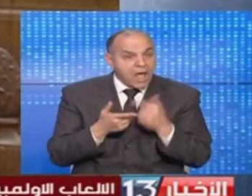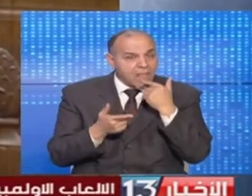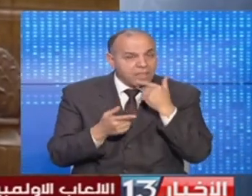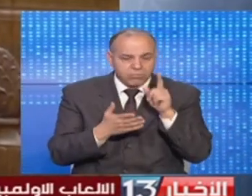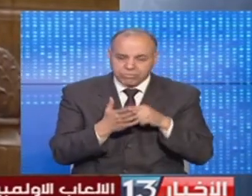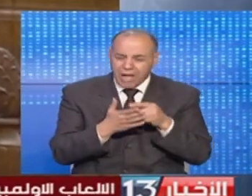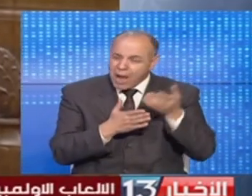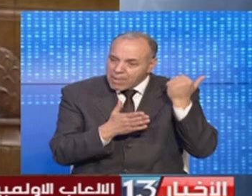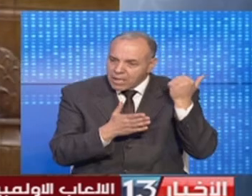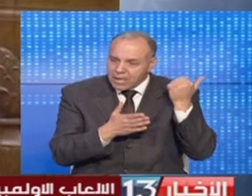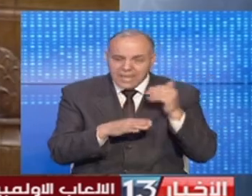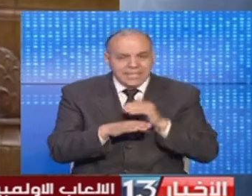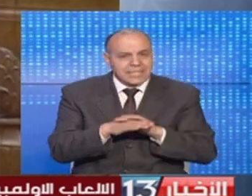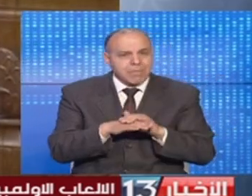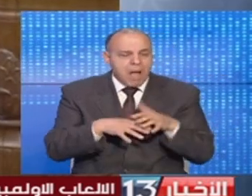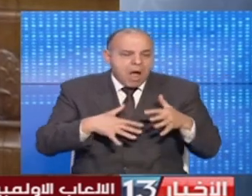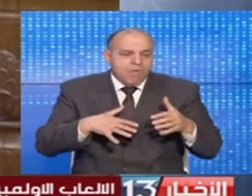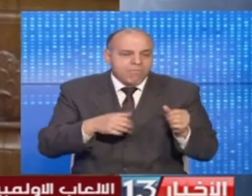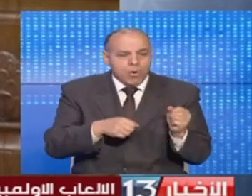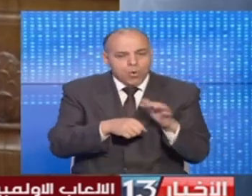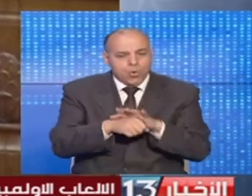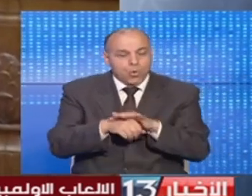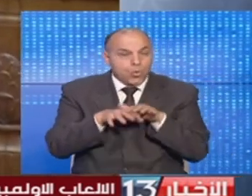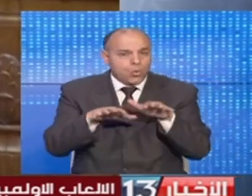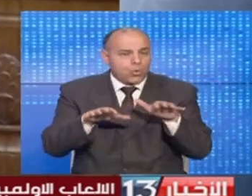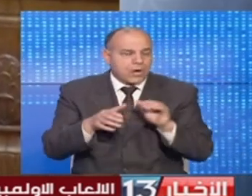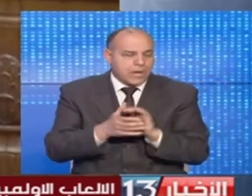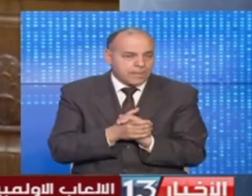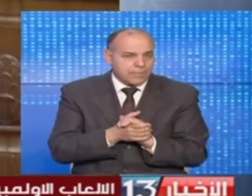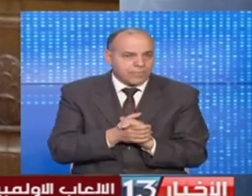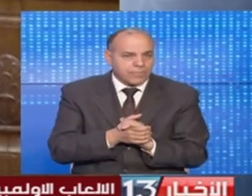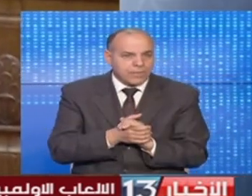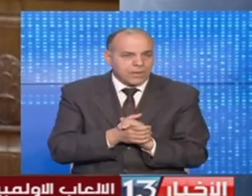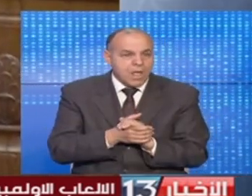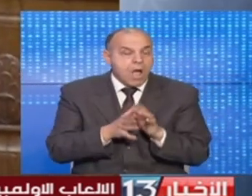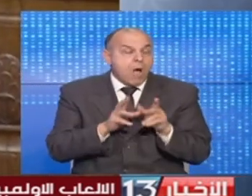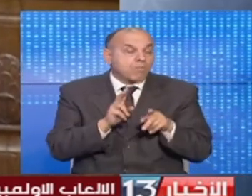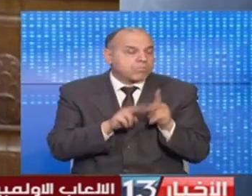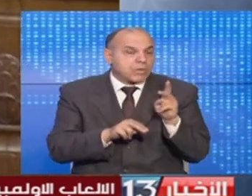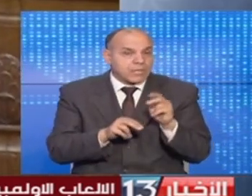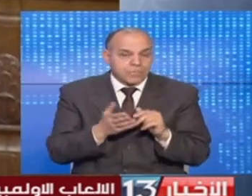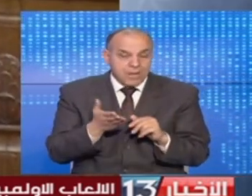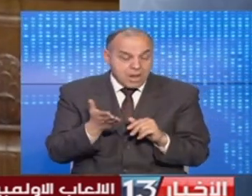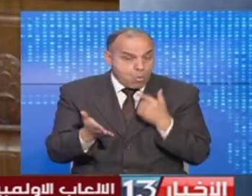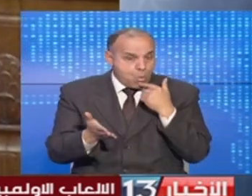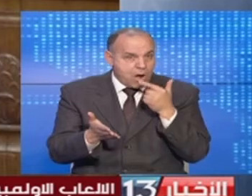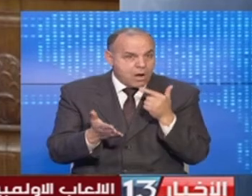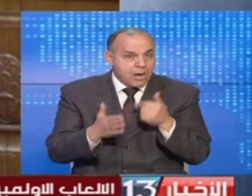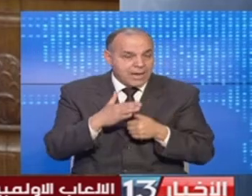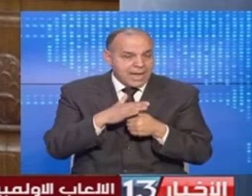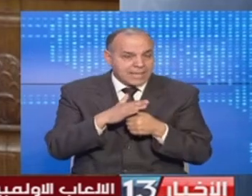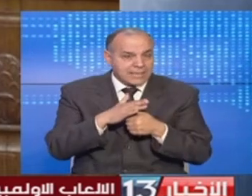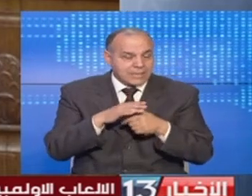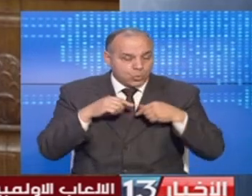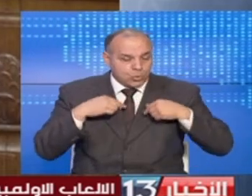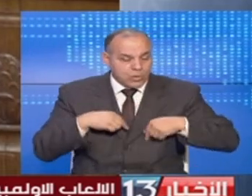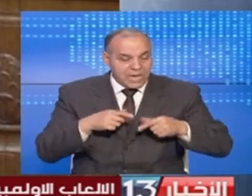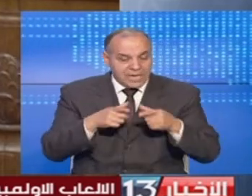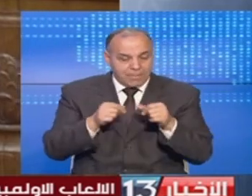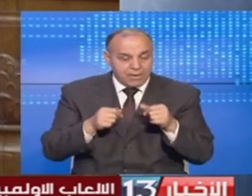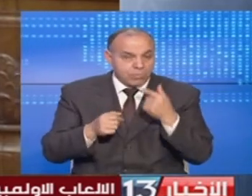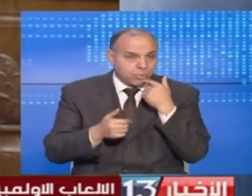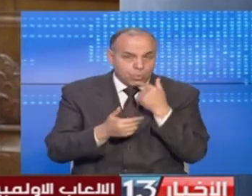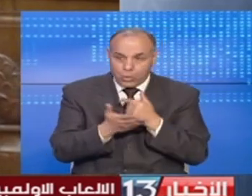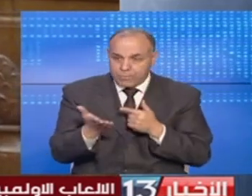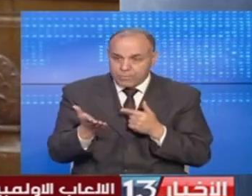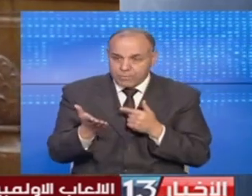الغائها بسبب المخاوف من الانتشار وبوثيره اسرع وقال الرئيس الوزراء الياباني يوشي